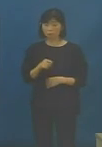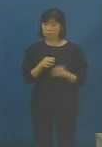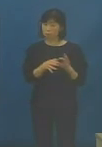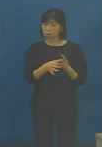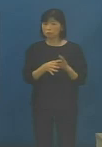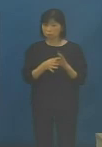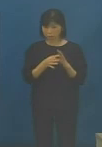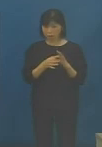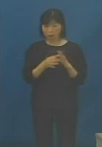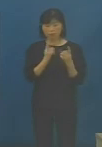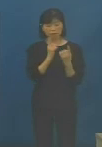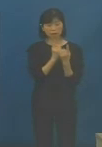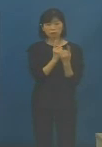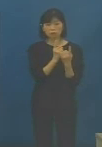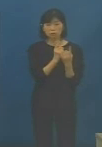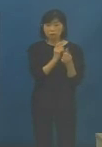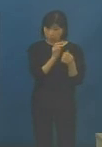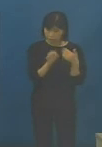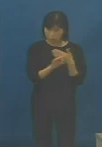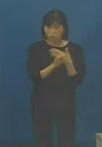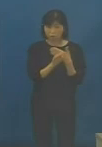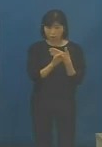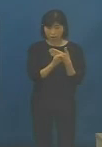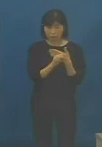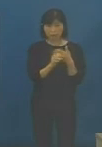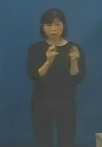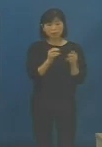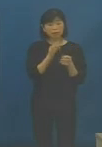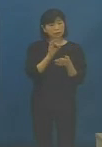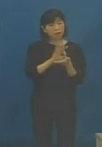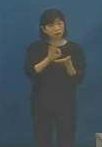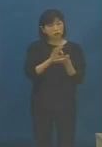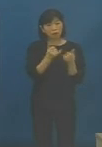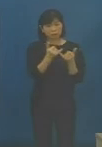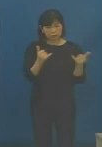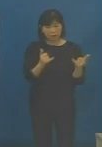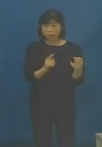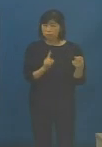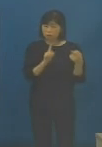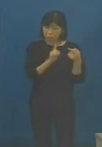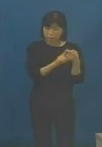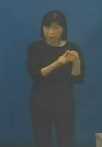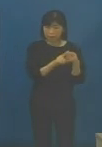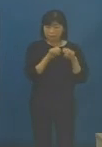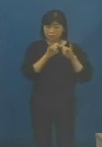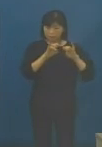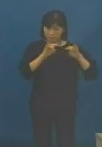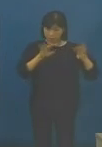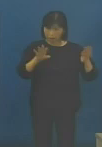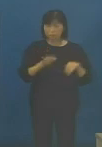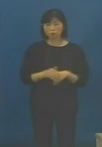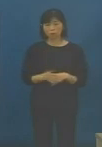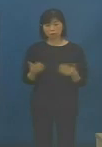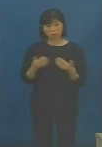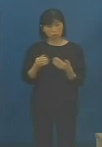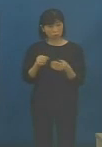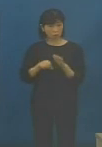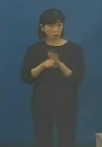例えば、消費者向けのキャンペーンとかですね、それから作業効率を上げる